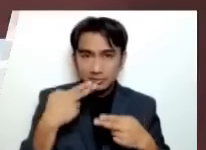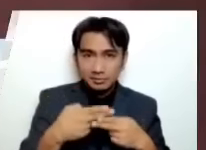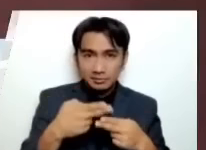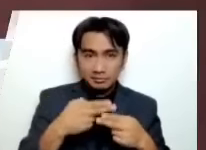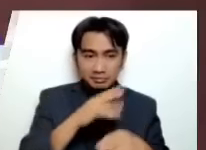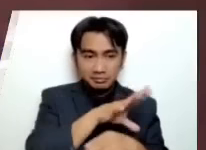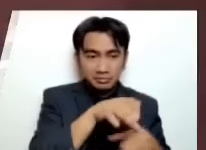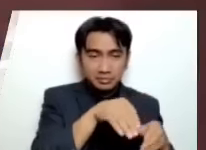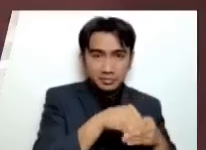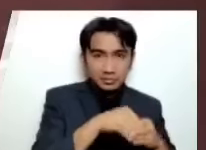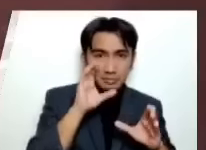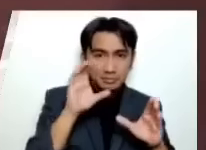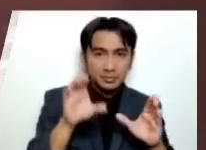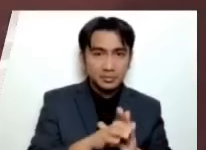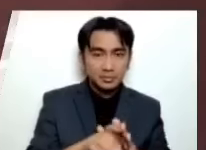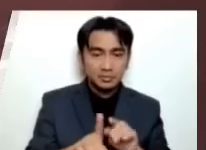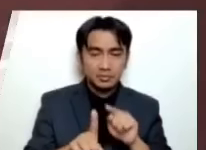kinalaman sa Pogo.